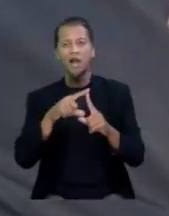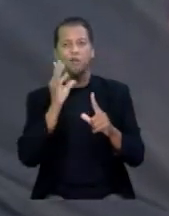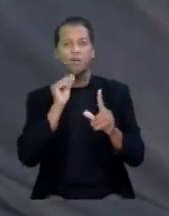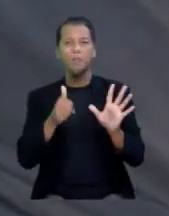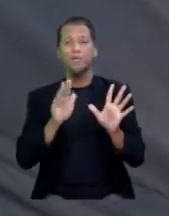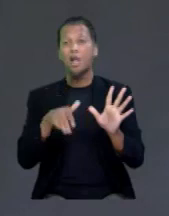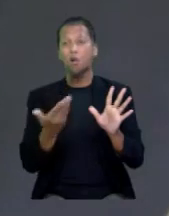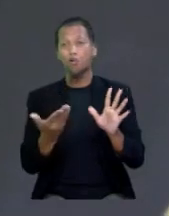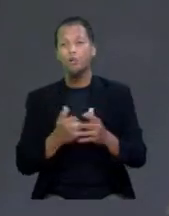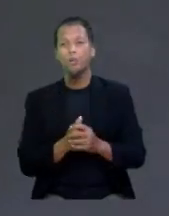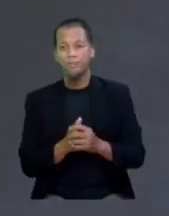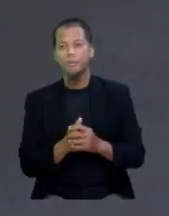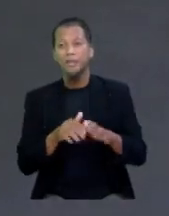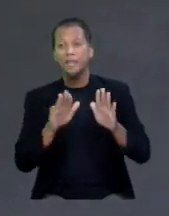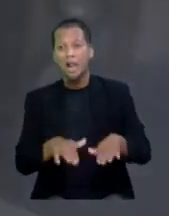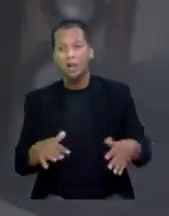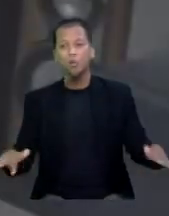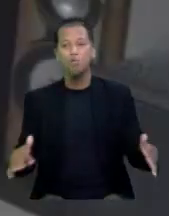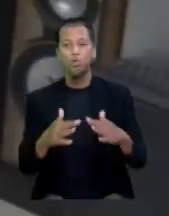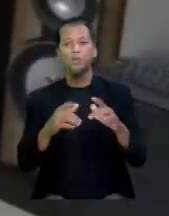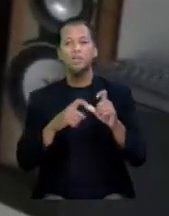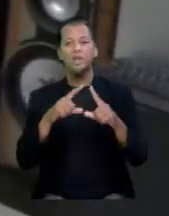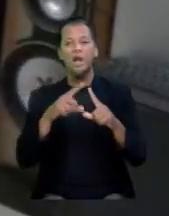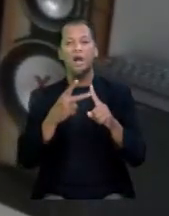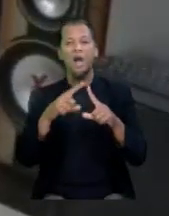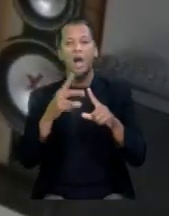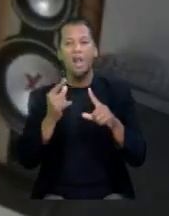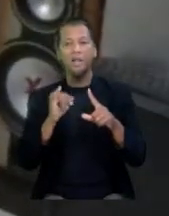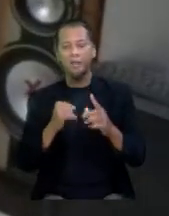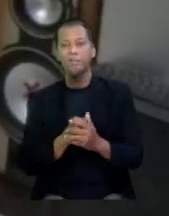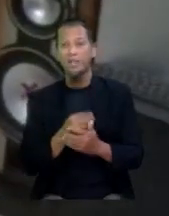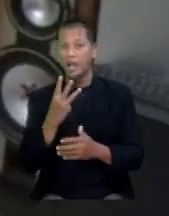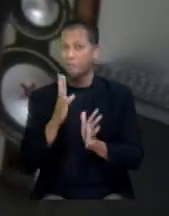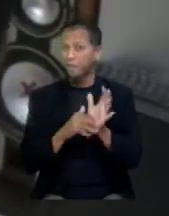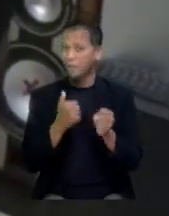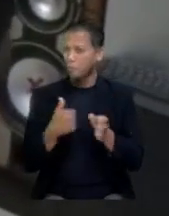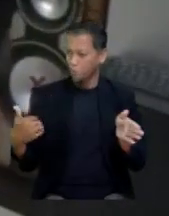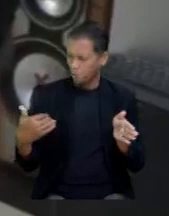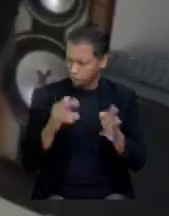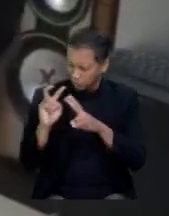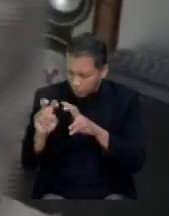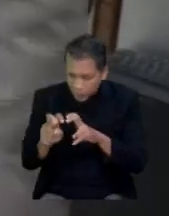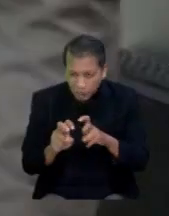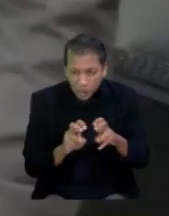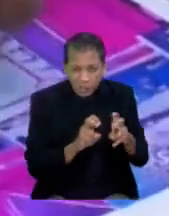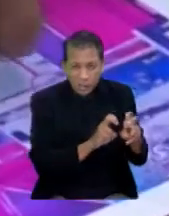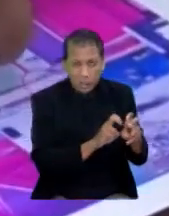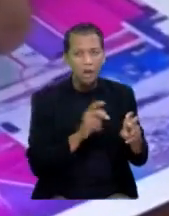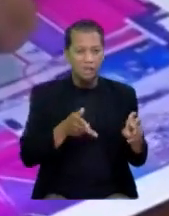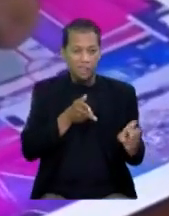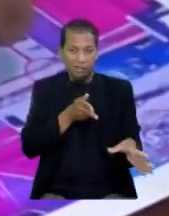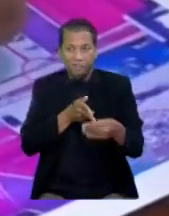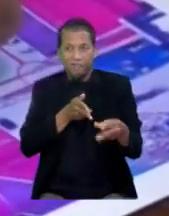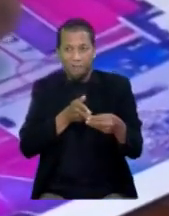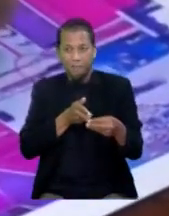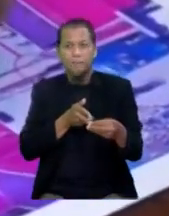Pusat. Lebih dari 3 pekan melakukan penyelidikan mendalam dengan menelusuri rekaman kamera CCTV dan memeriksa